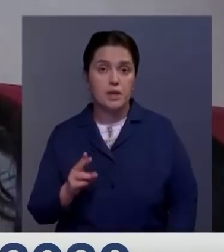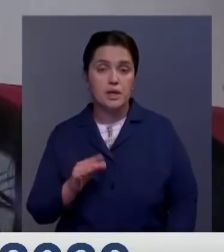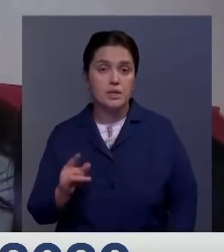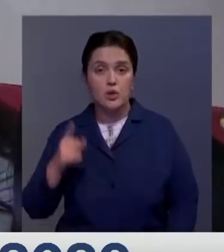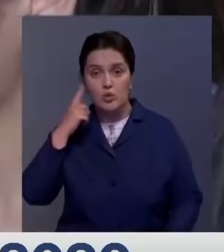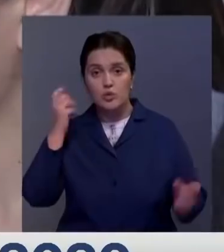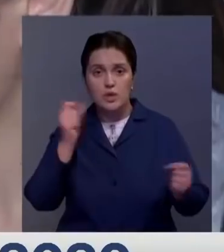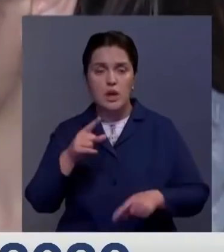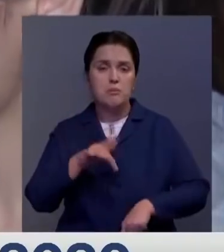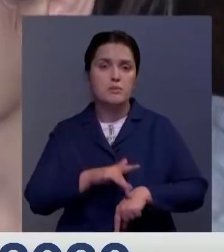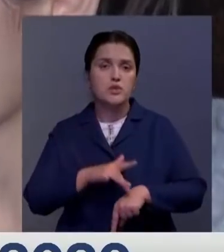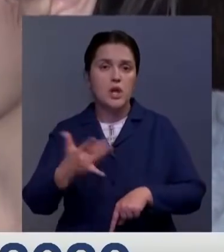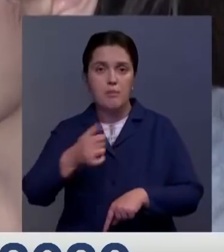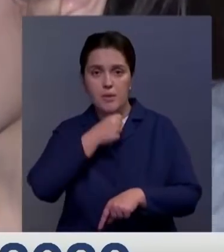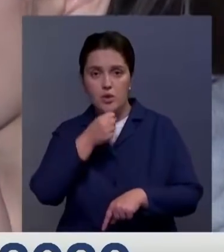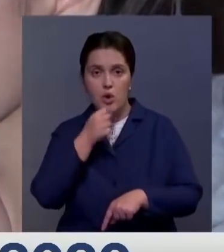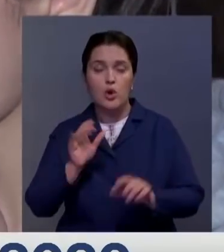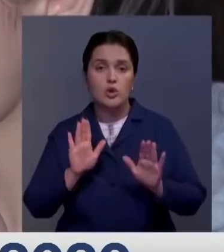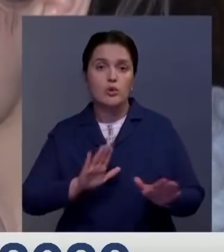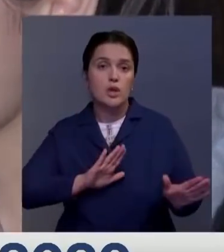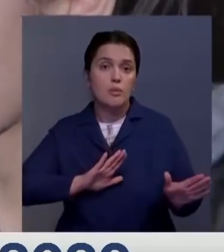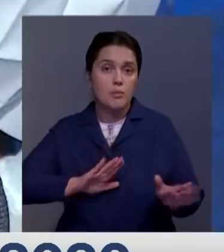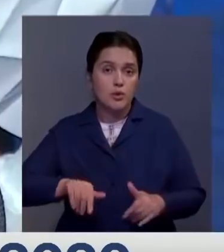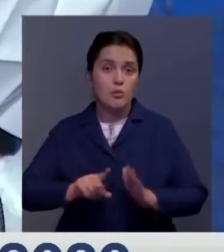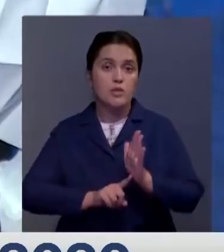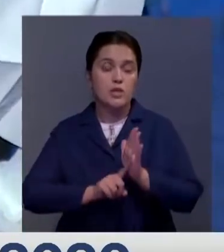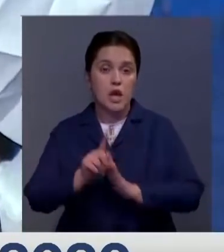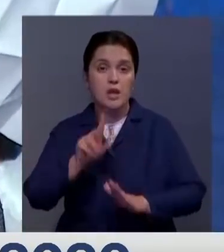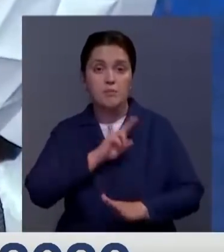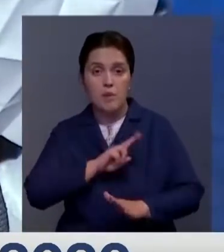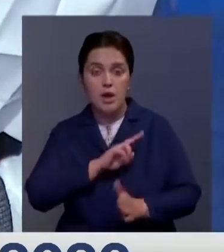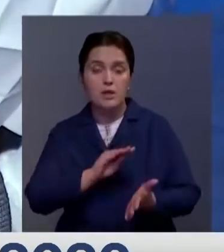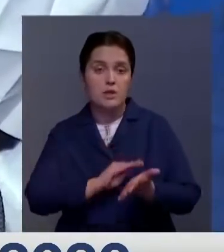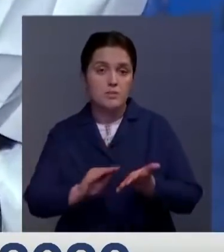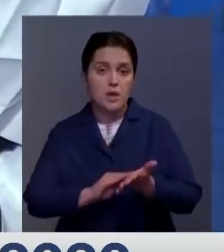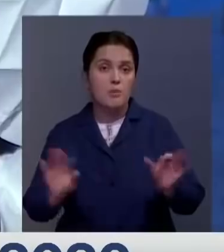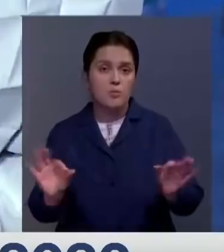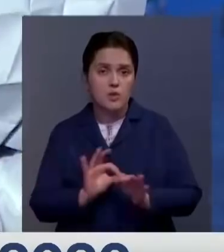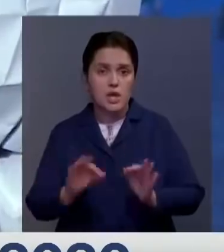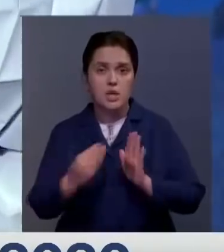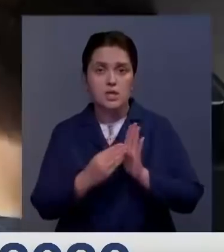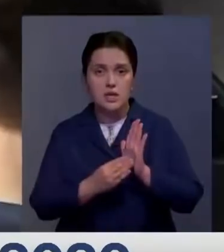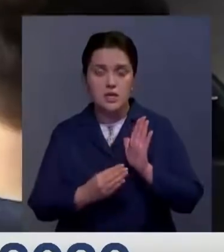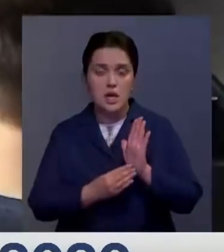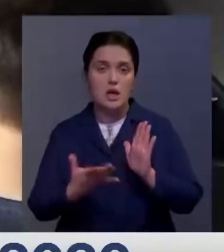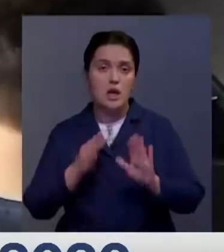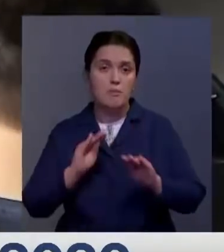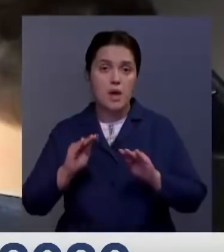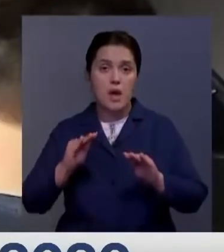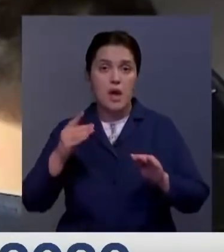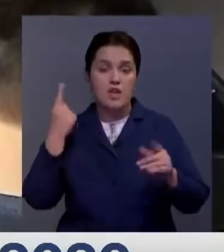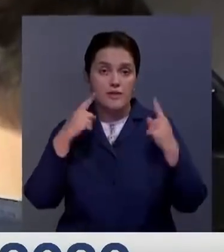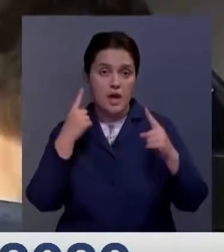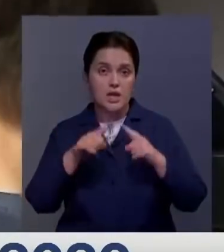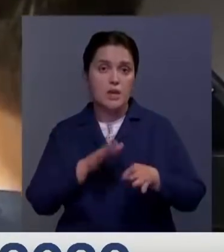Манарбегзы и узнал предпочтения подростка. И только потом началась масштабная работа – написание музыки, текста и аранжировки.